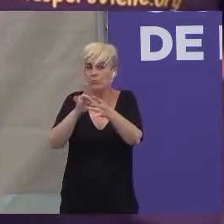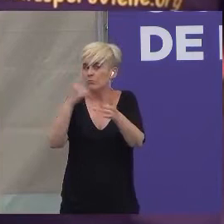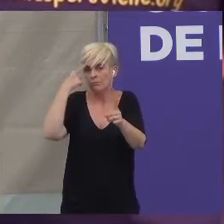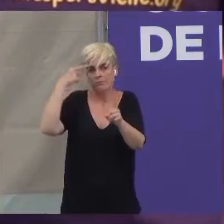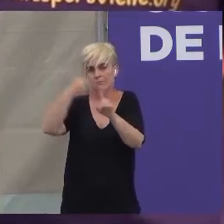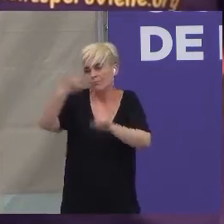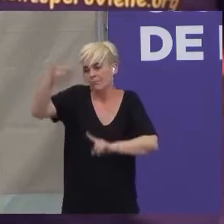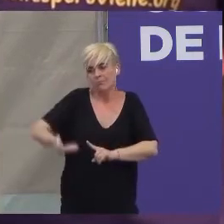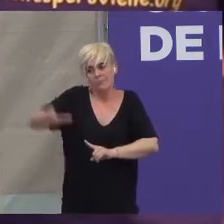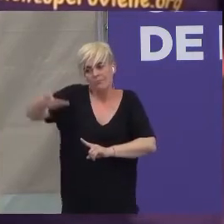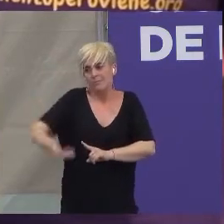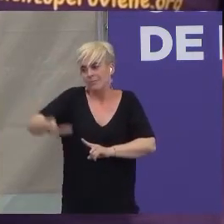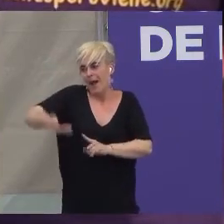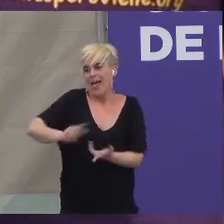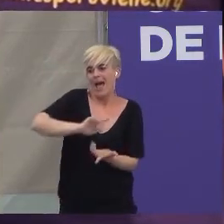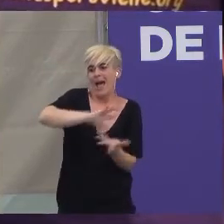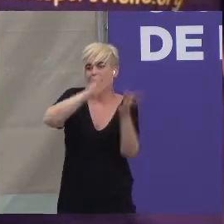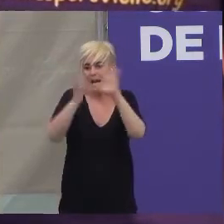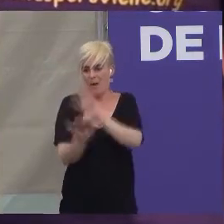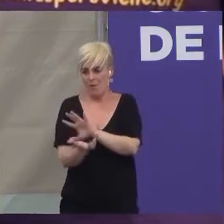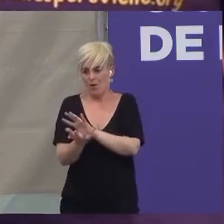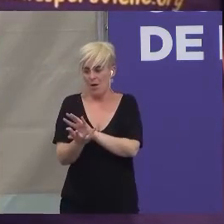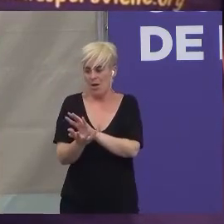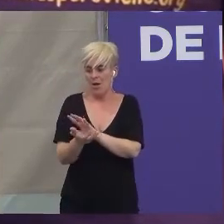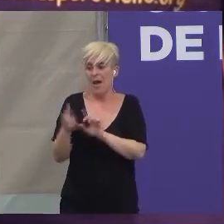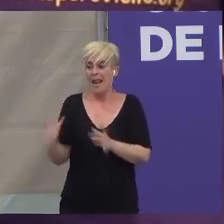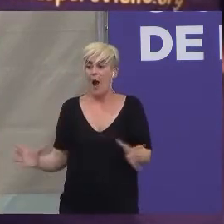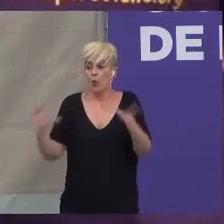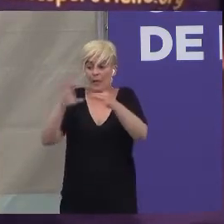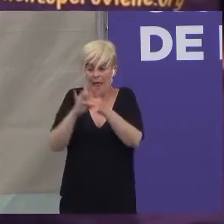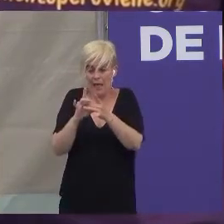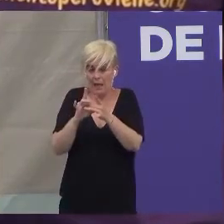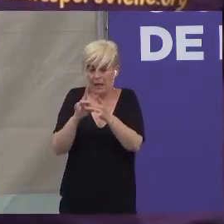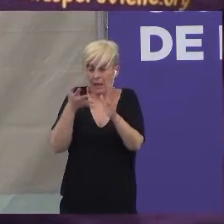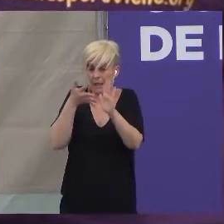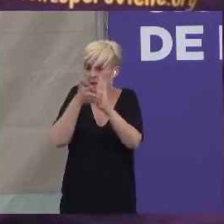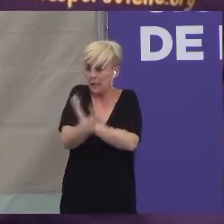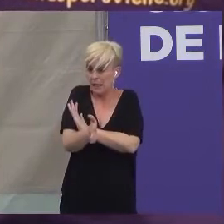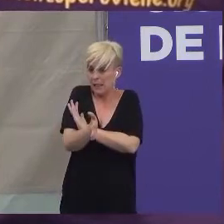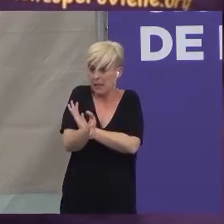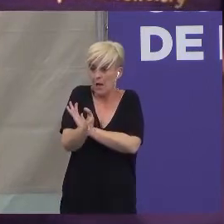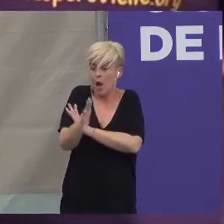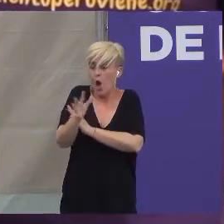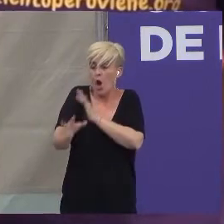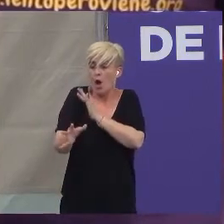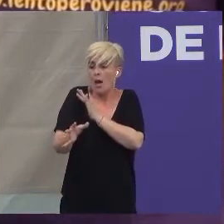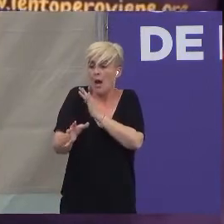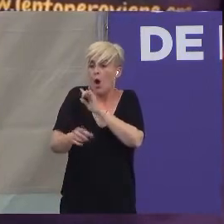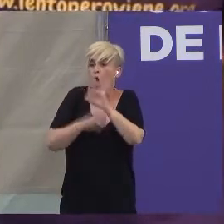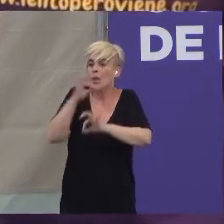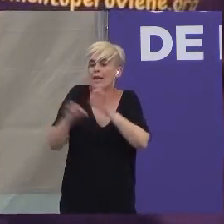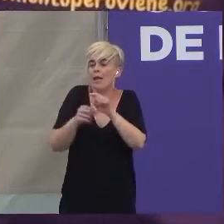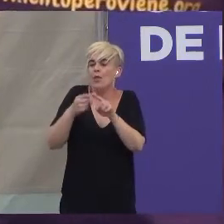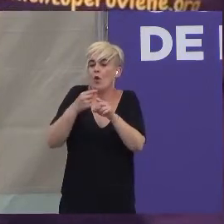condició del canvi. La unitat suposa parlar en organitzacions polítiques